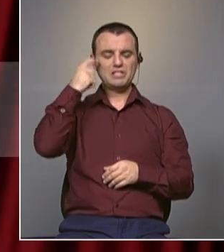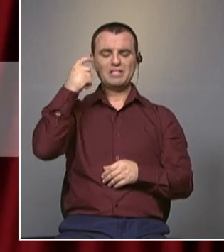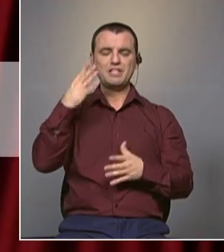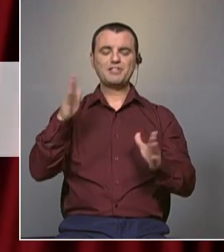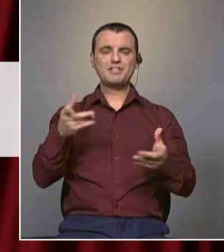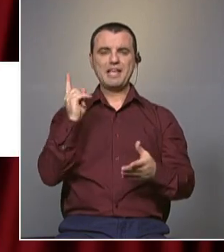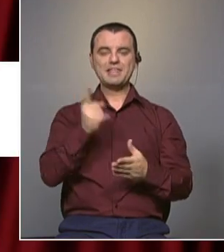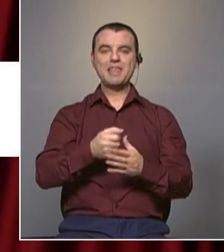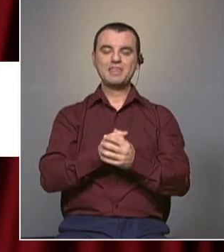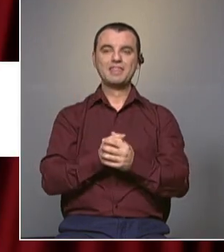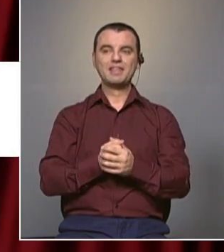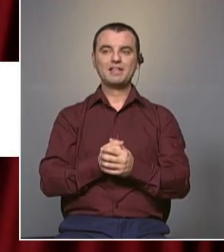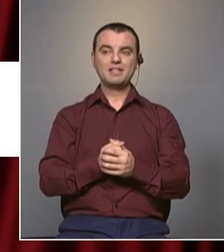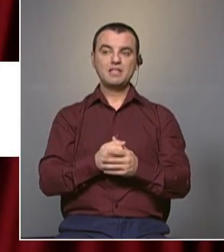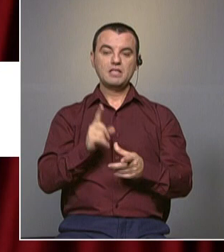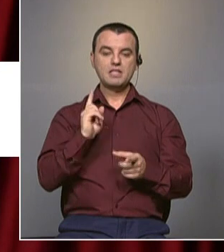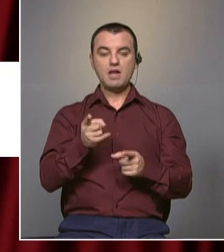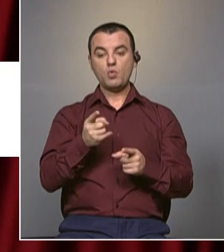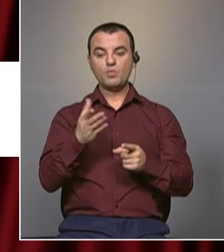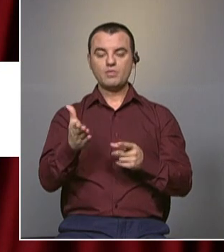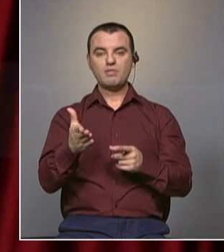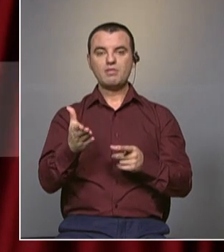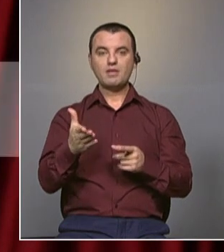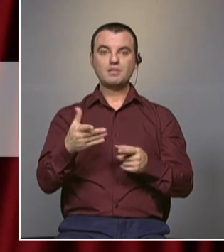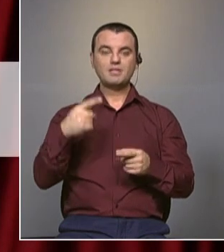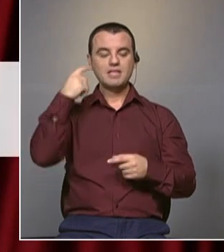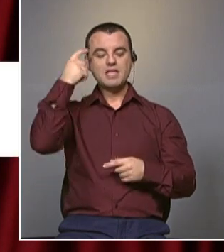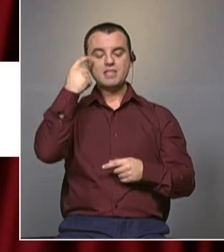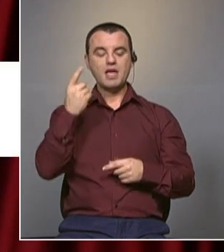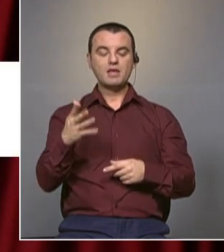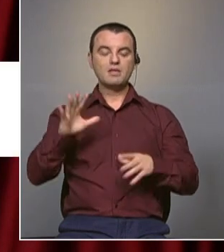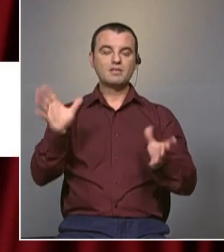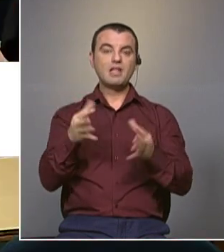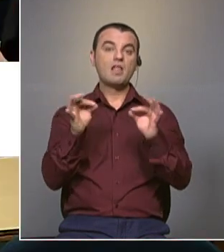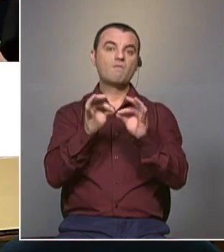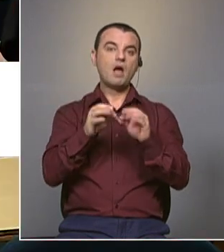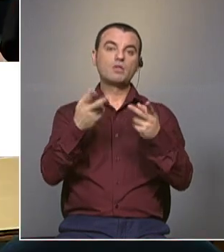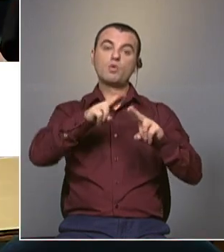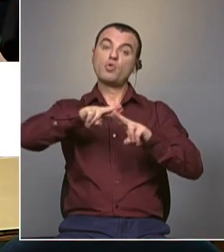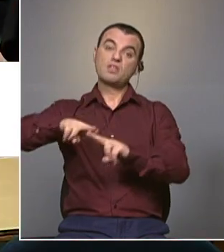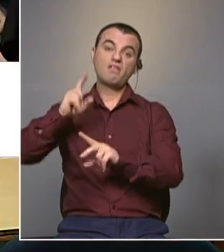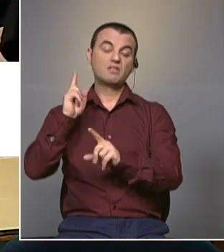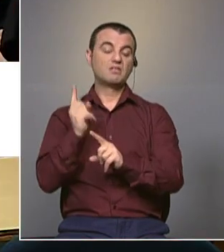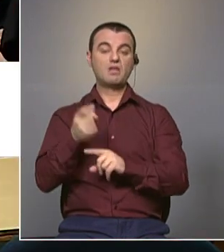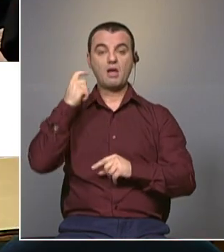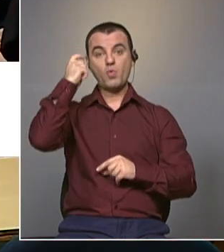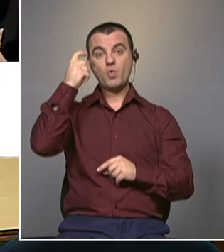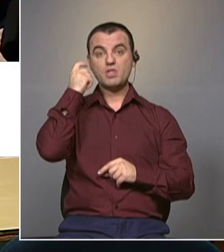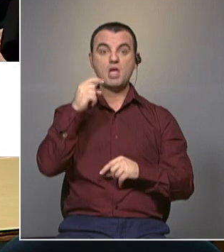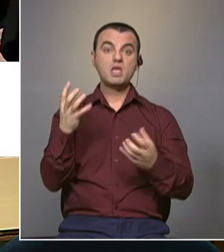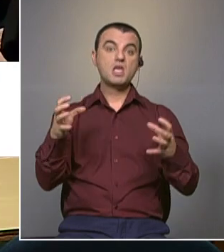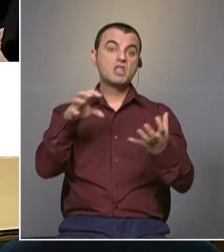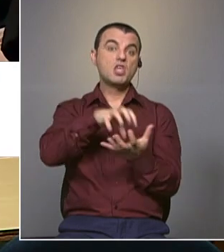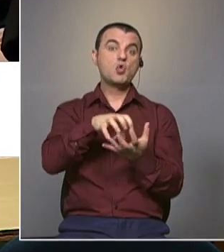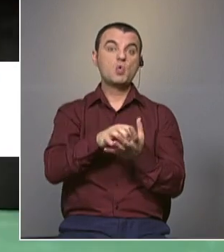Еврокуба и някои от тях биват осъществени, други остават само идеи. Един колектив сформира един